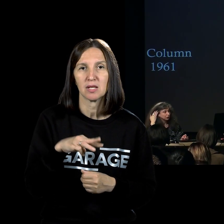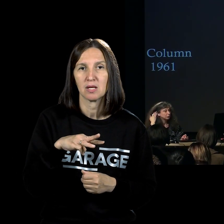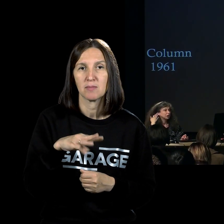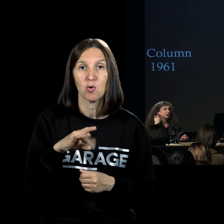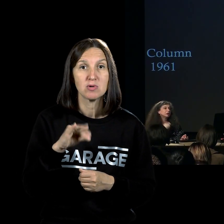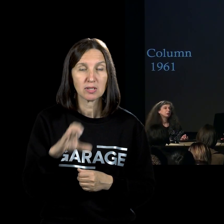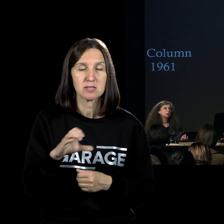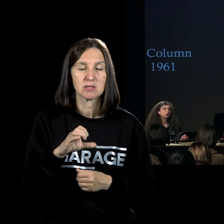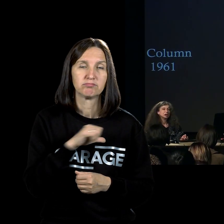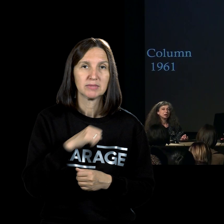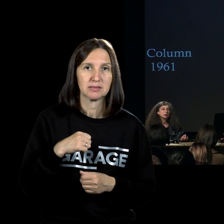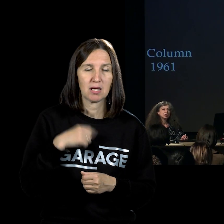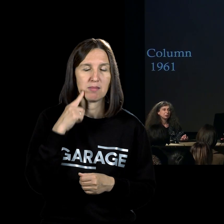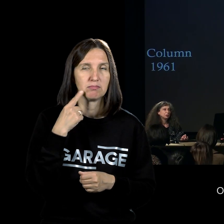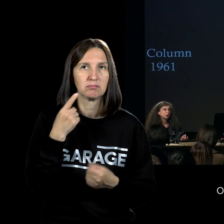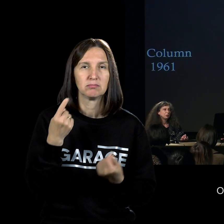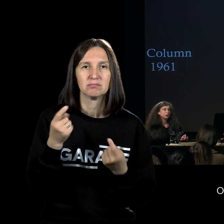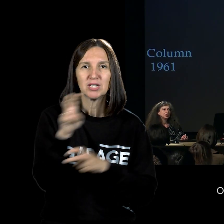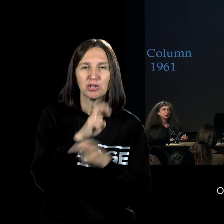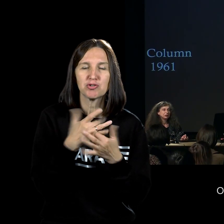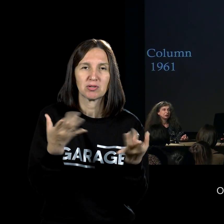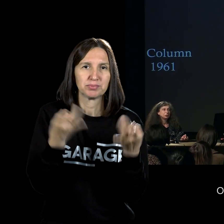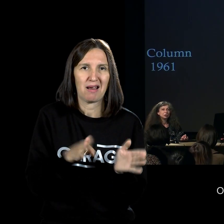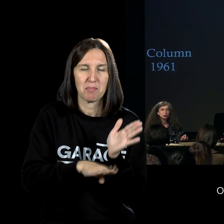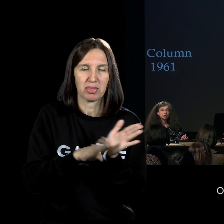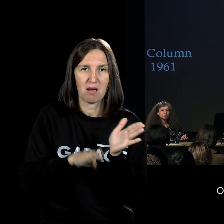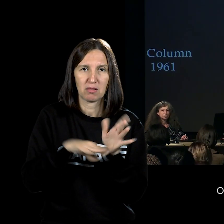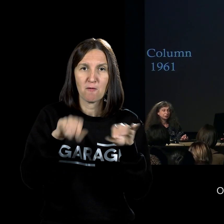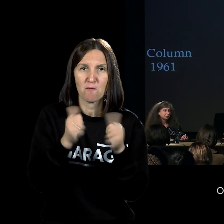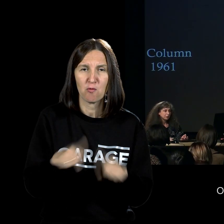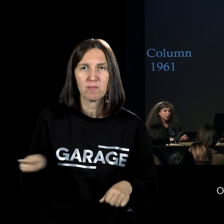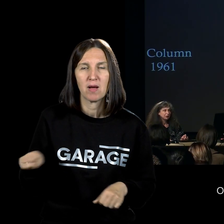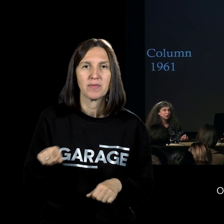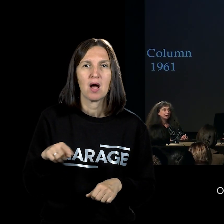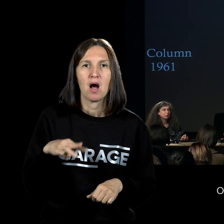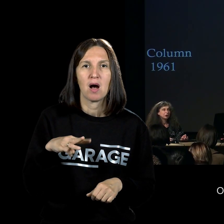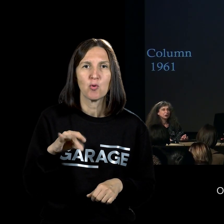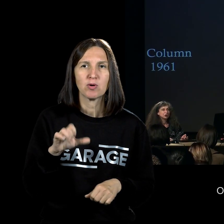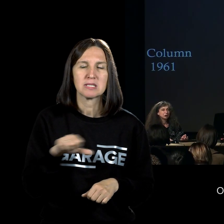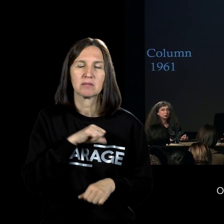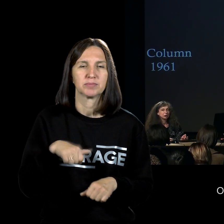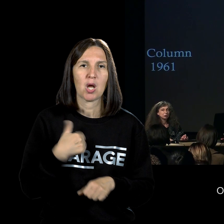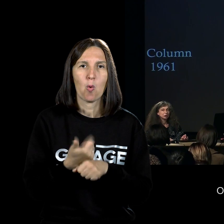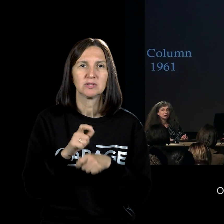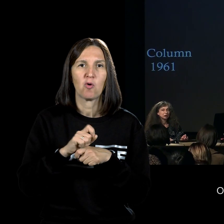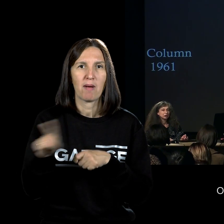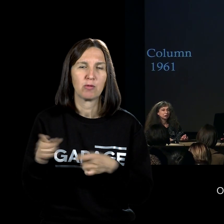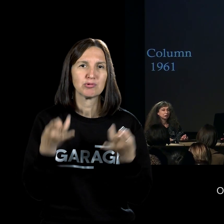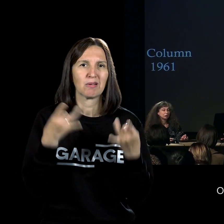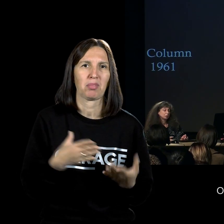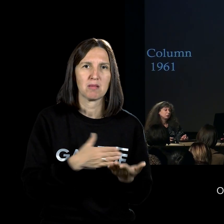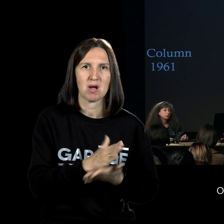Моррис работает с пространством, работает с элементарными формами, он один из основоположников минимализма, как и Джат, он работает